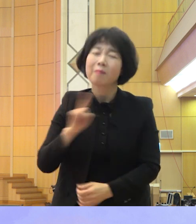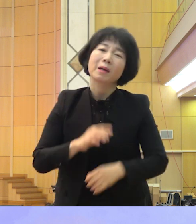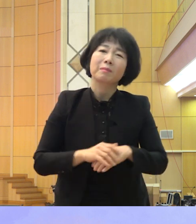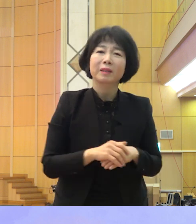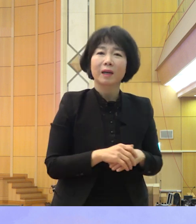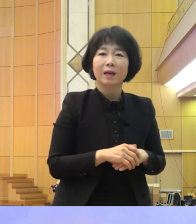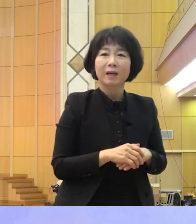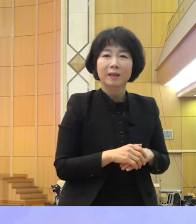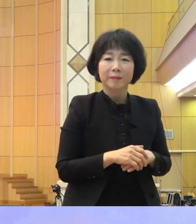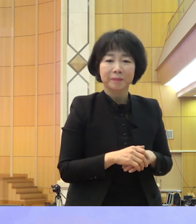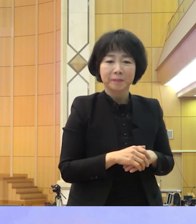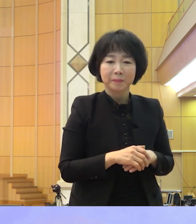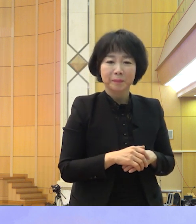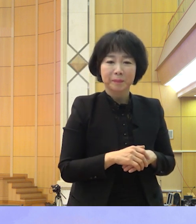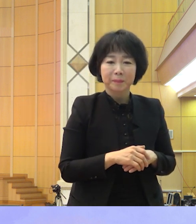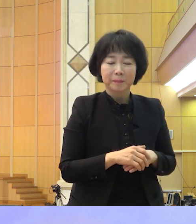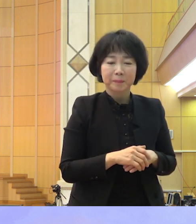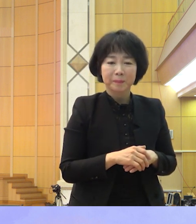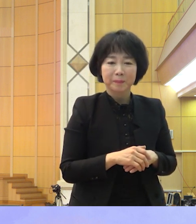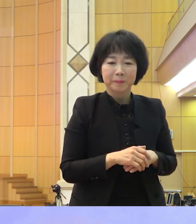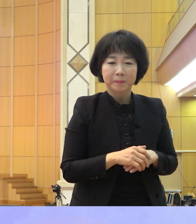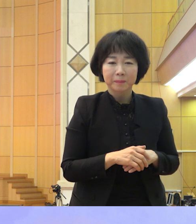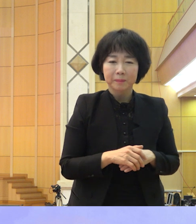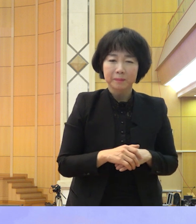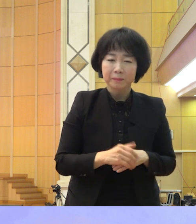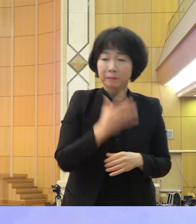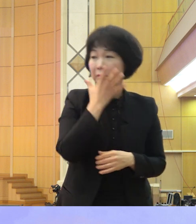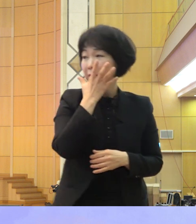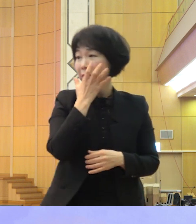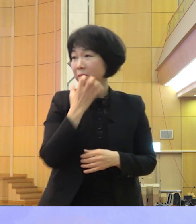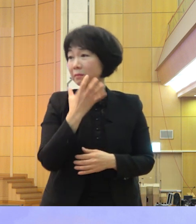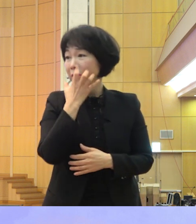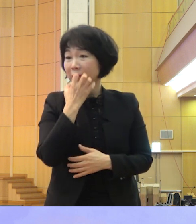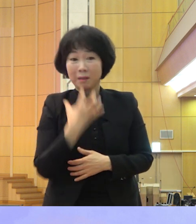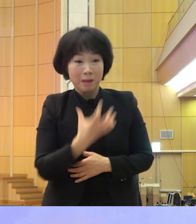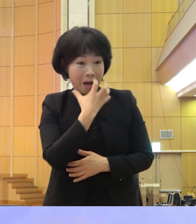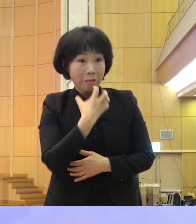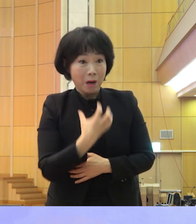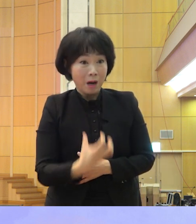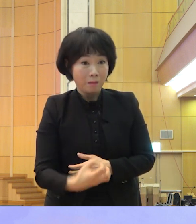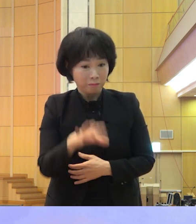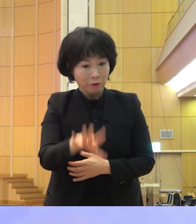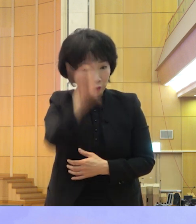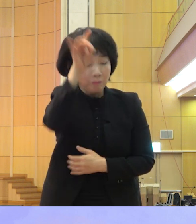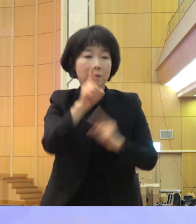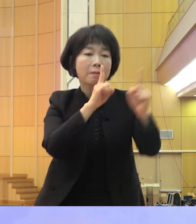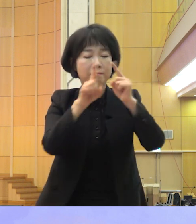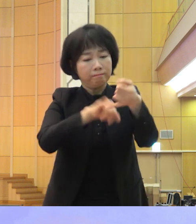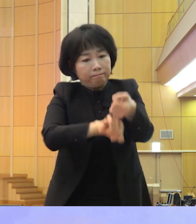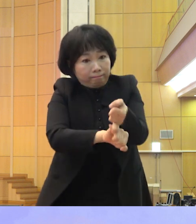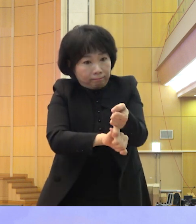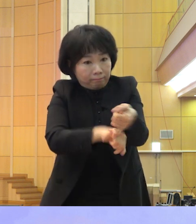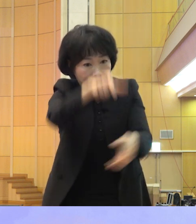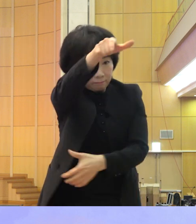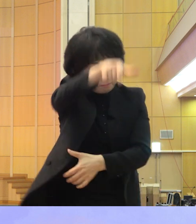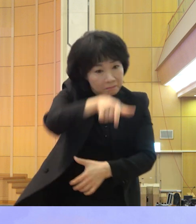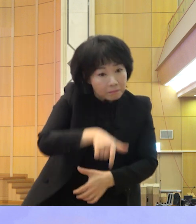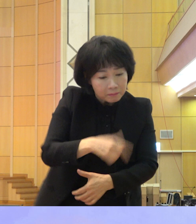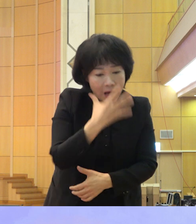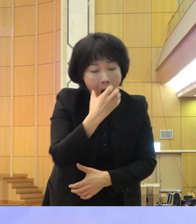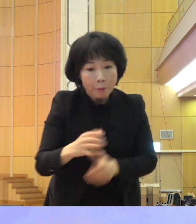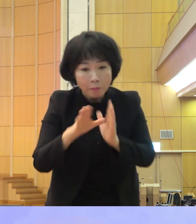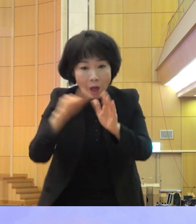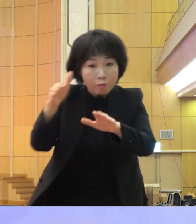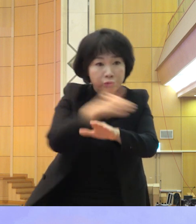배반하였음이니라 그랬어요. 그래서 아브라함에게 최초로 언약을 했는데 아브라함